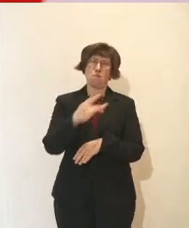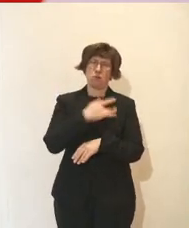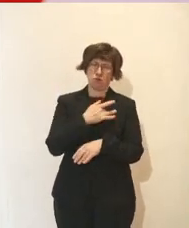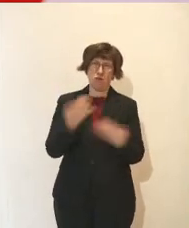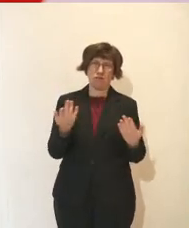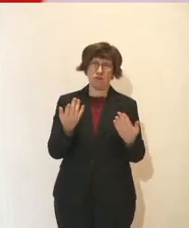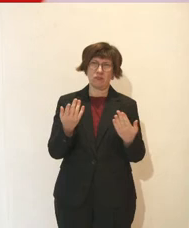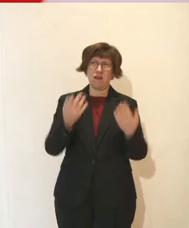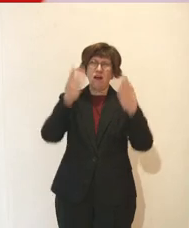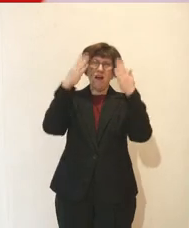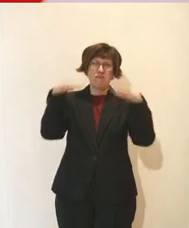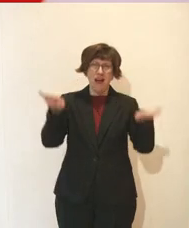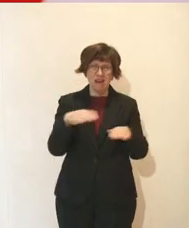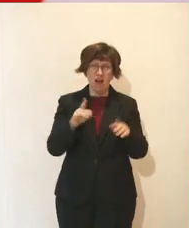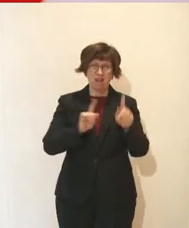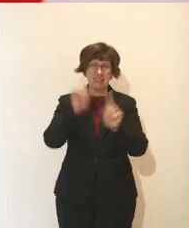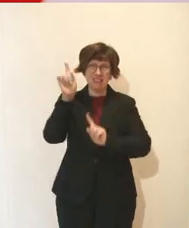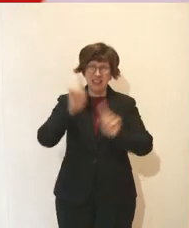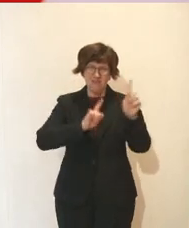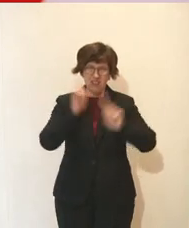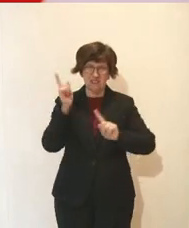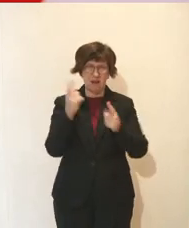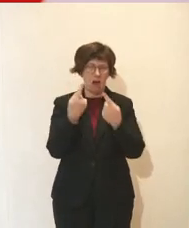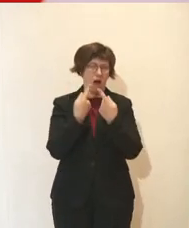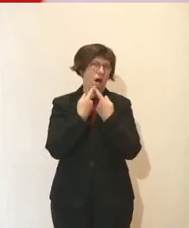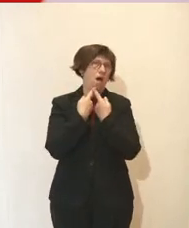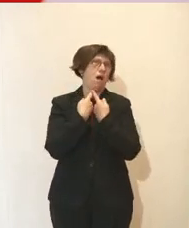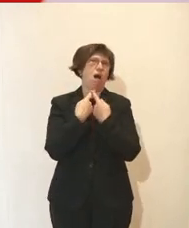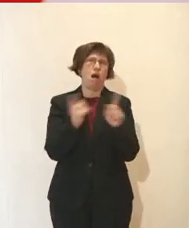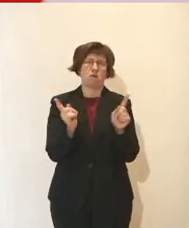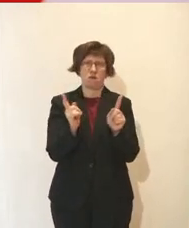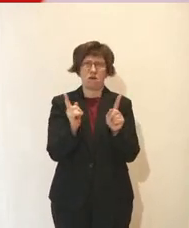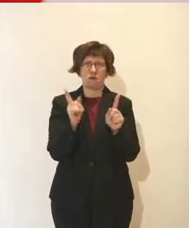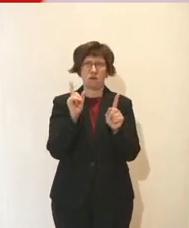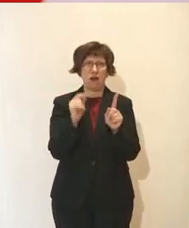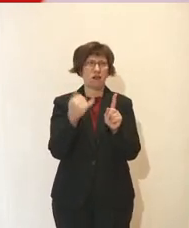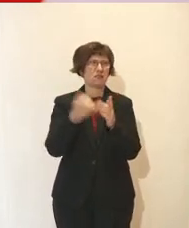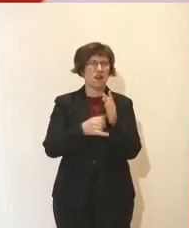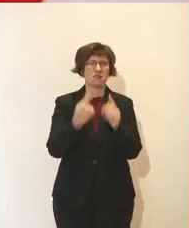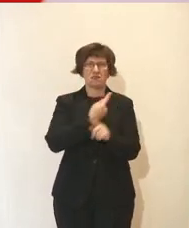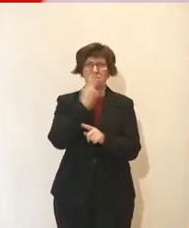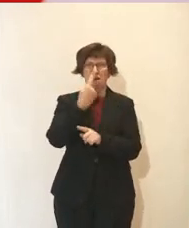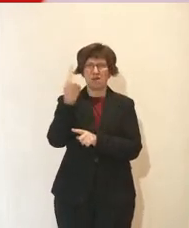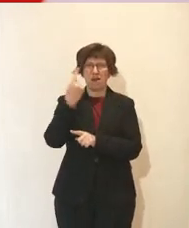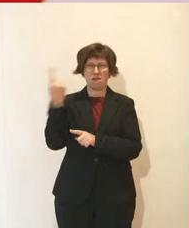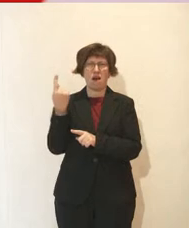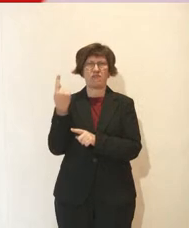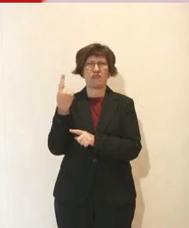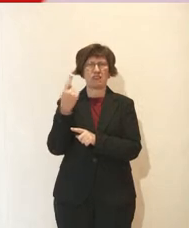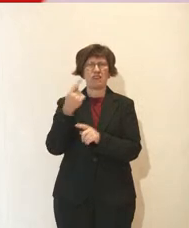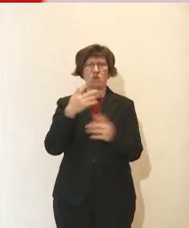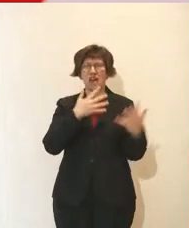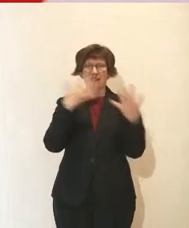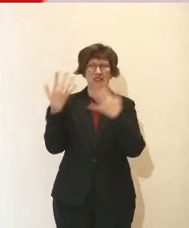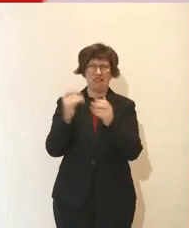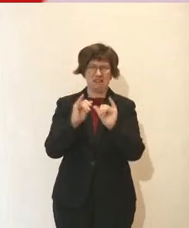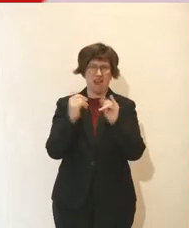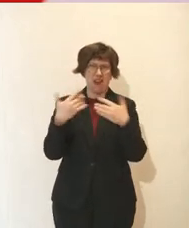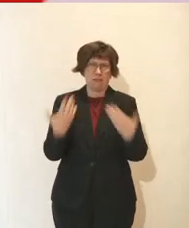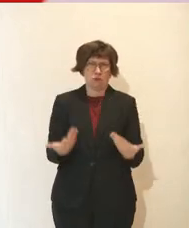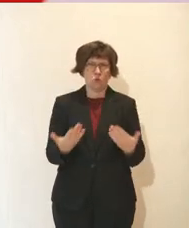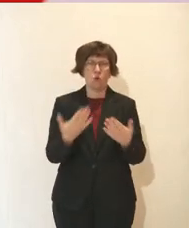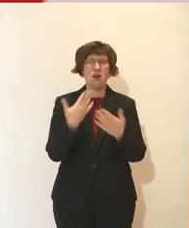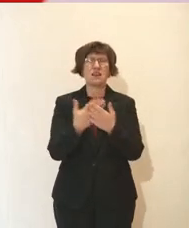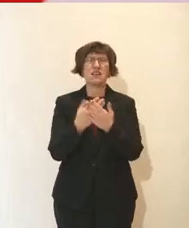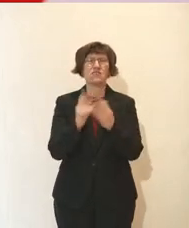weihnachten silvester das wird ganz anders sein als wir das in den letzten jahren und jahrzehnten erlebt haben und deshalb ist es